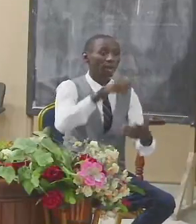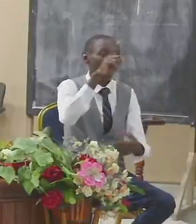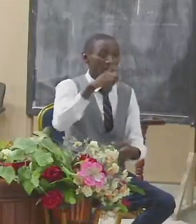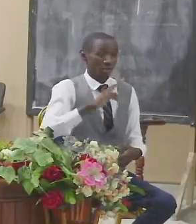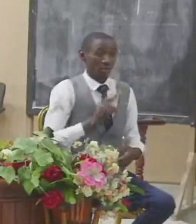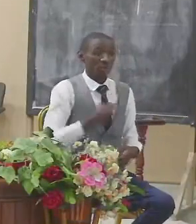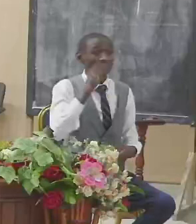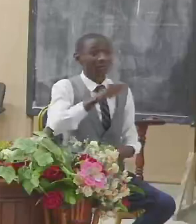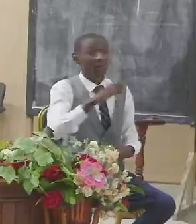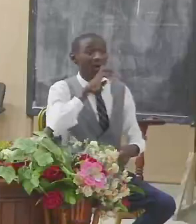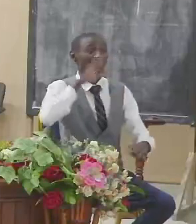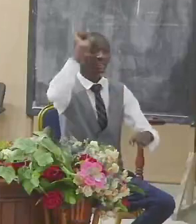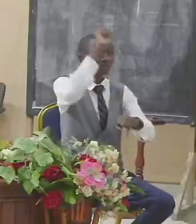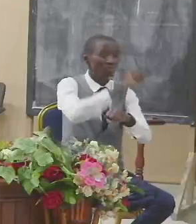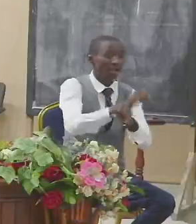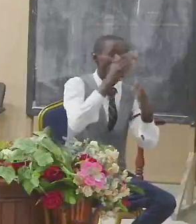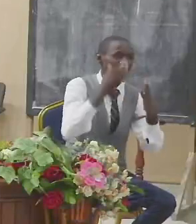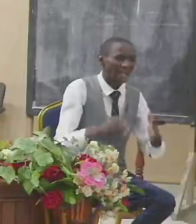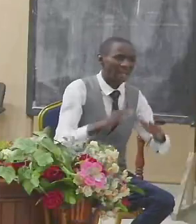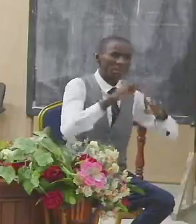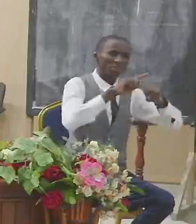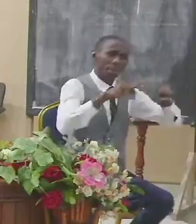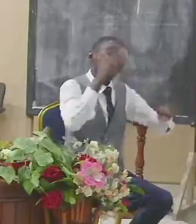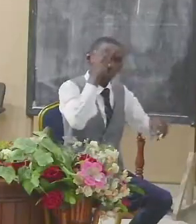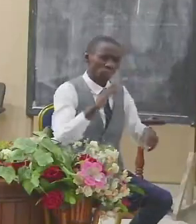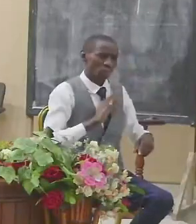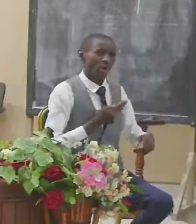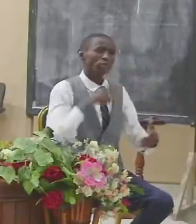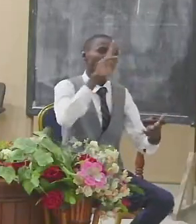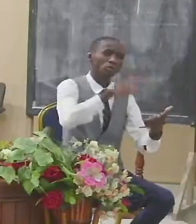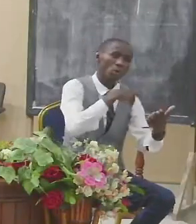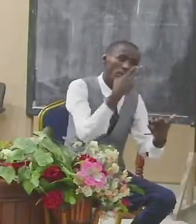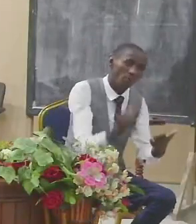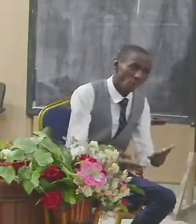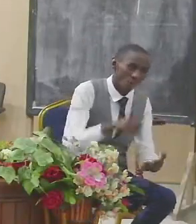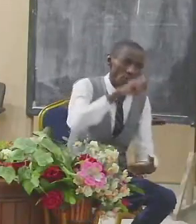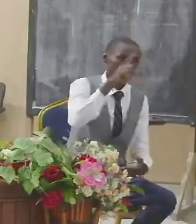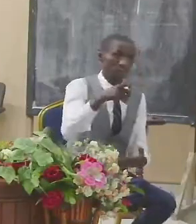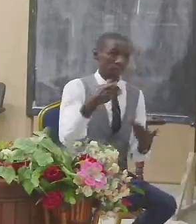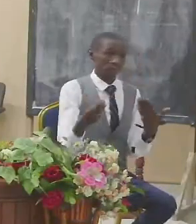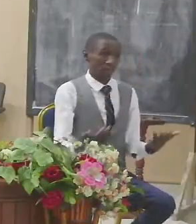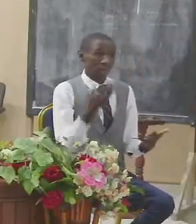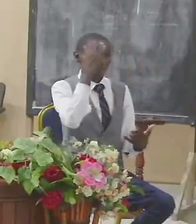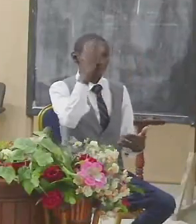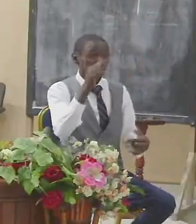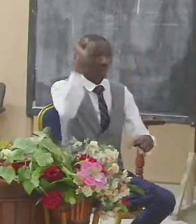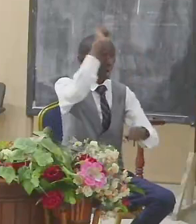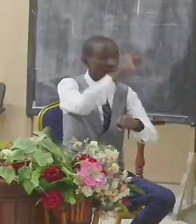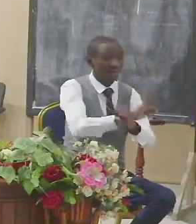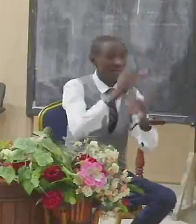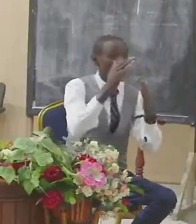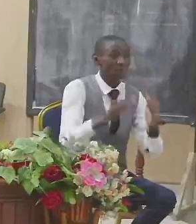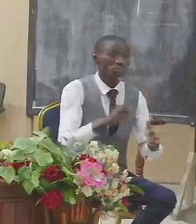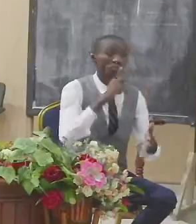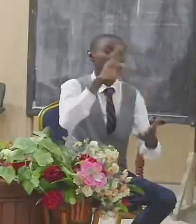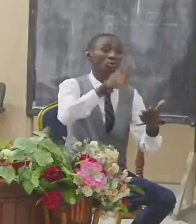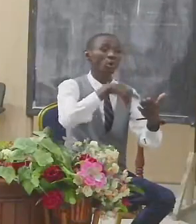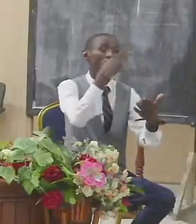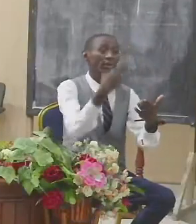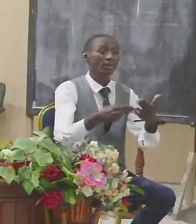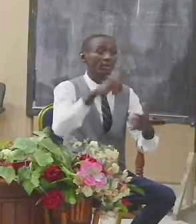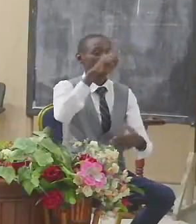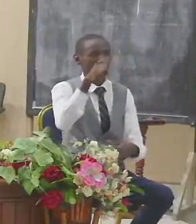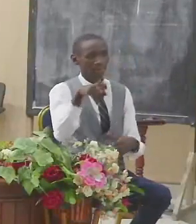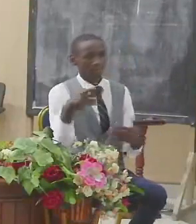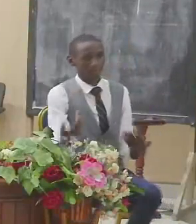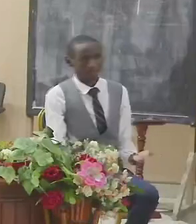wanaanguka? Tunapaswa kuwa mashujaa. Lakini kwa nini tunaanguka? Pourquoi les héros sont tombés? Kwa nini mashujaa